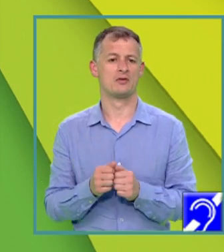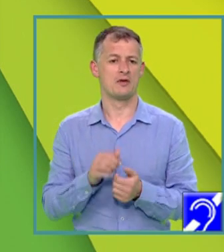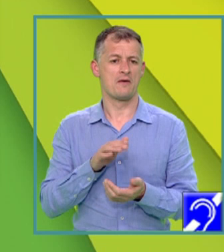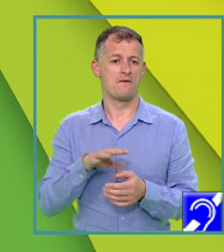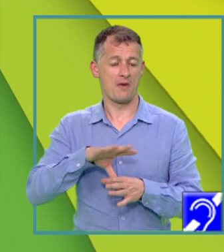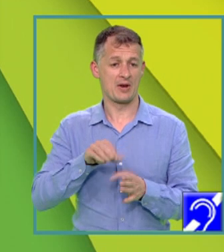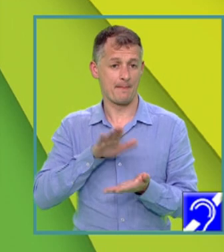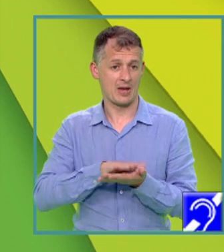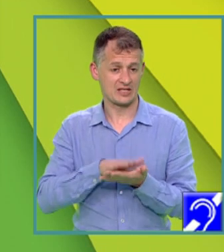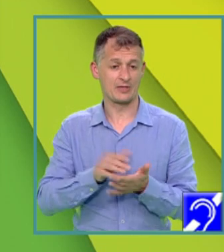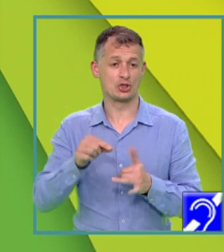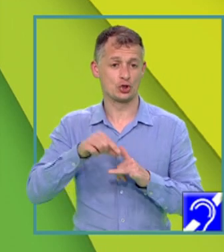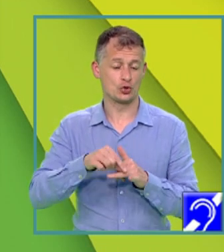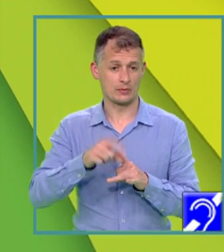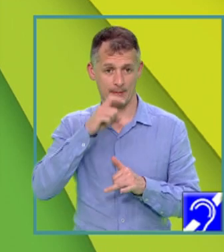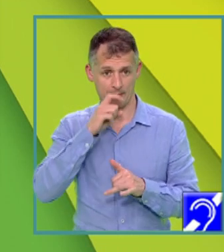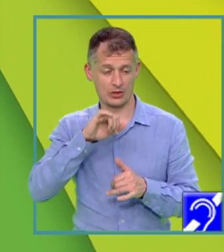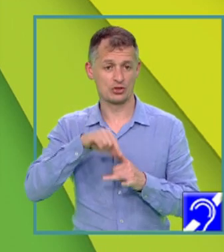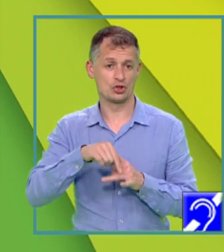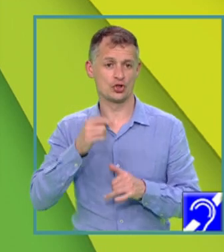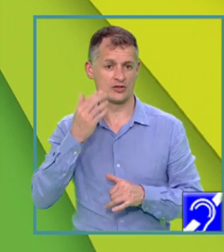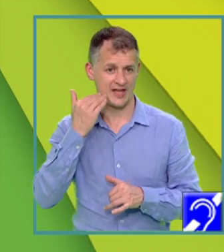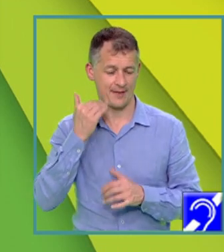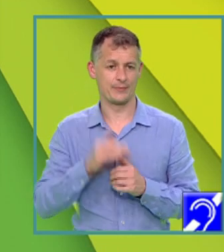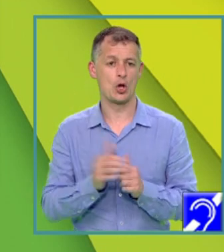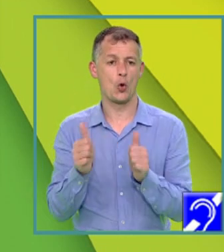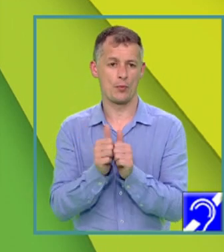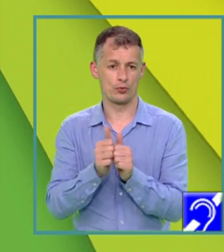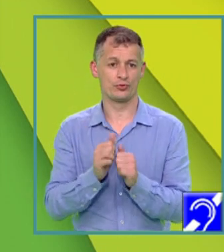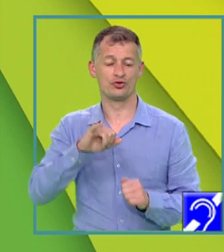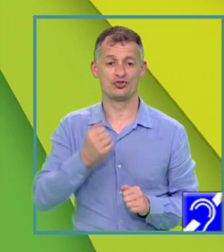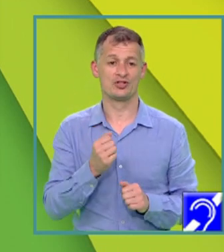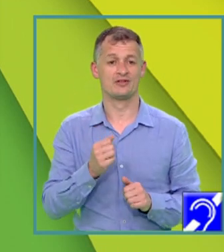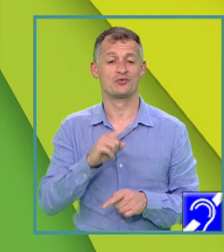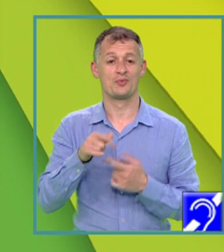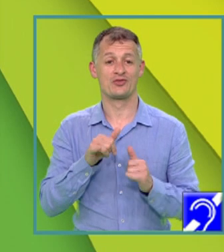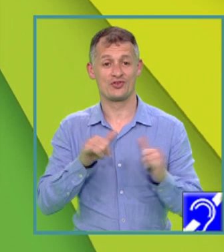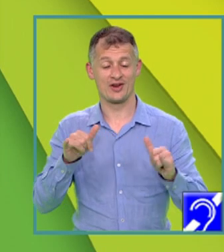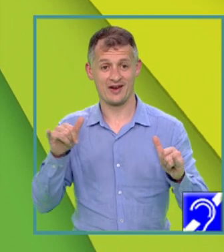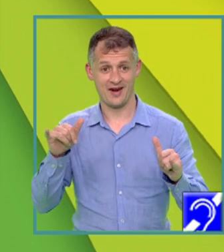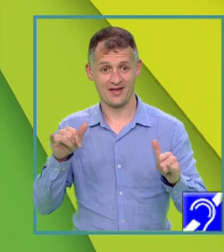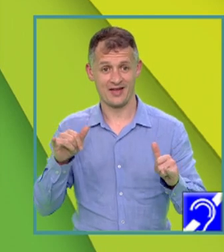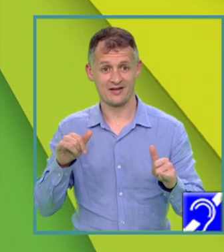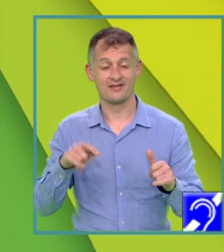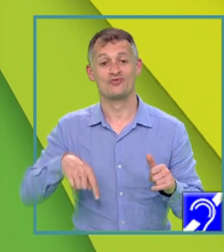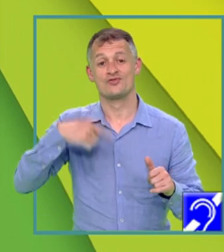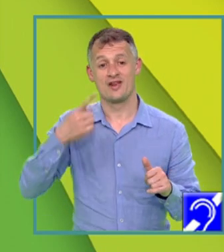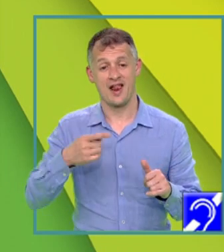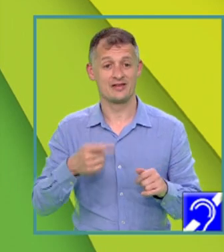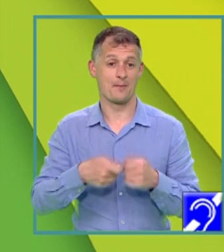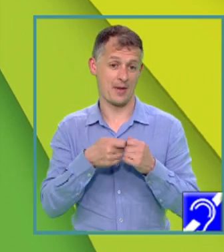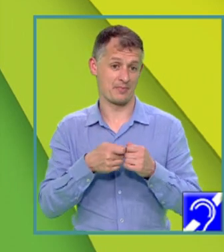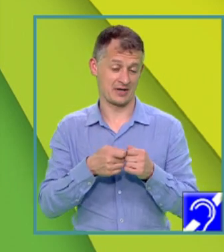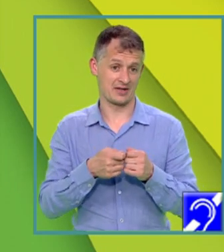pe soț-soție, cuplul, dar implicit și generarea descendenților. Deci vorbim despre funcția